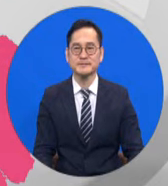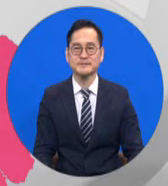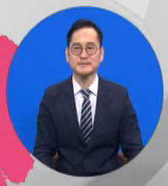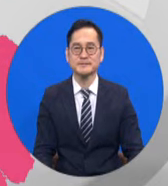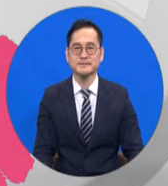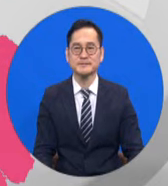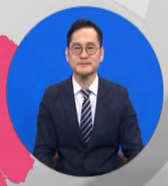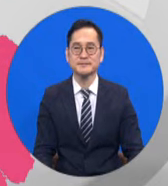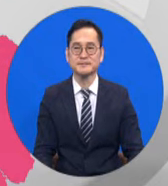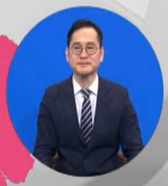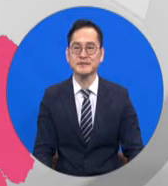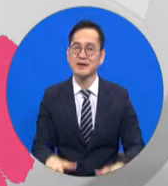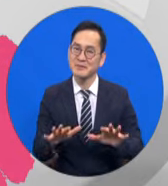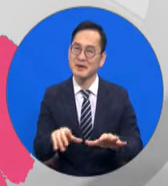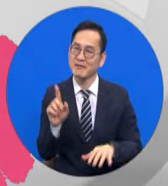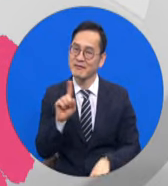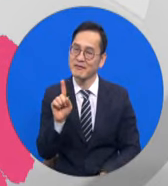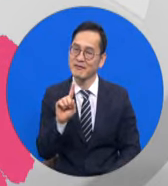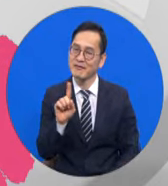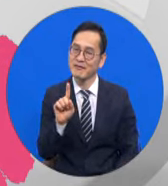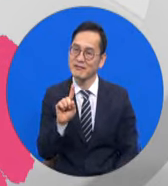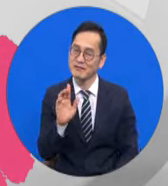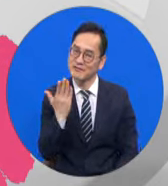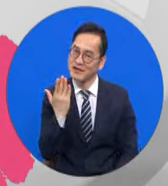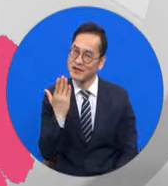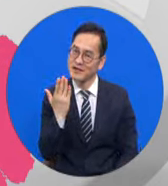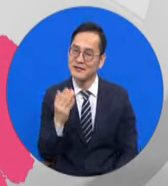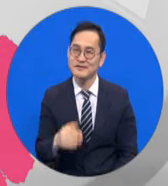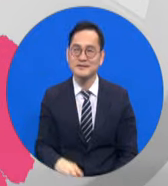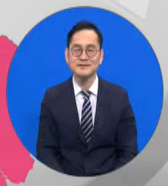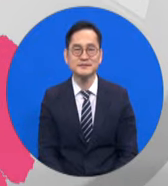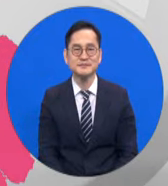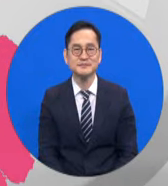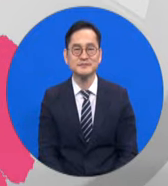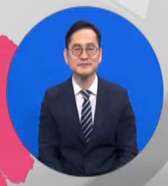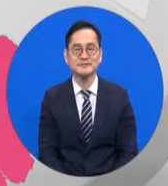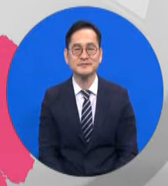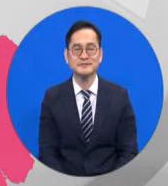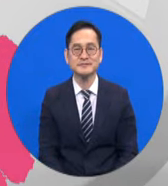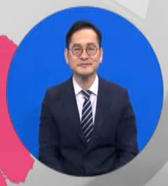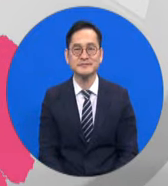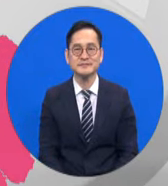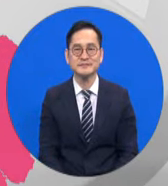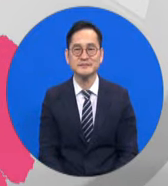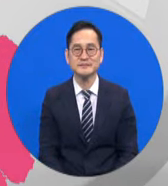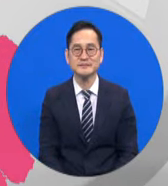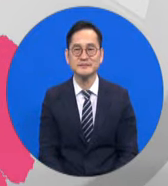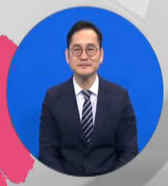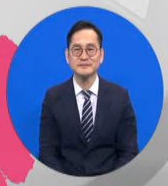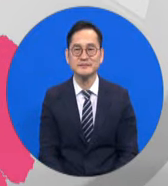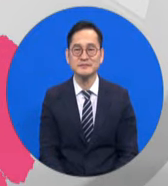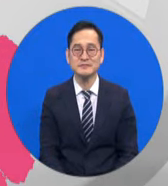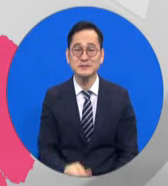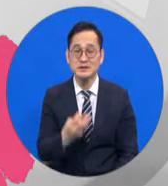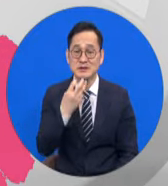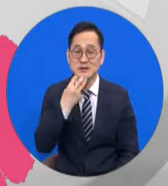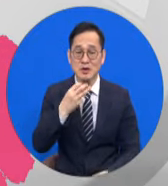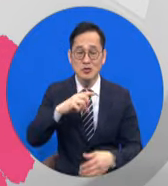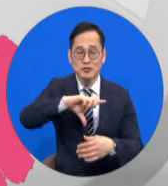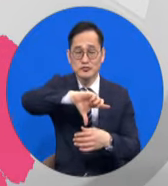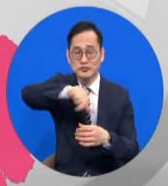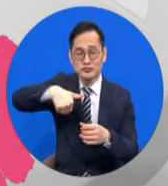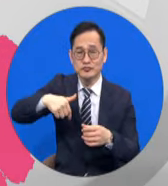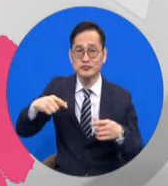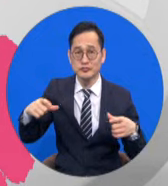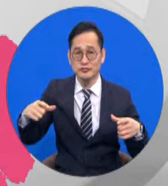과연 이번에는 어떤 변화가 있을지가 좀 궁금하고요. 수도권 중에서도 이제 서울 중에서도 한강을 중심으로 이뤄진